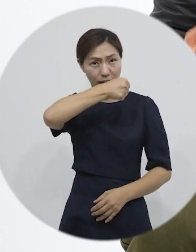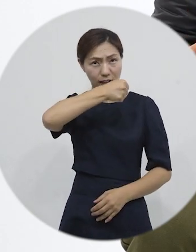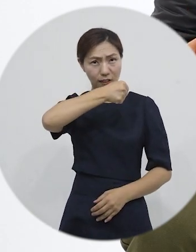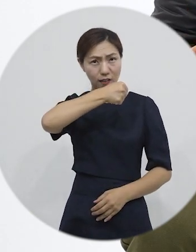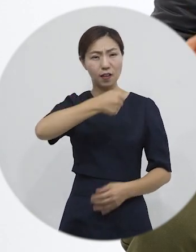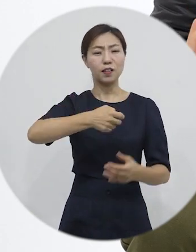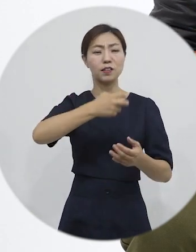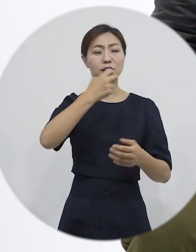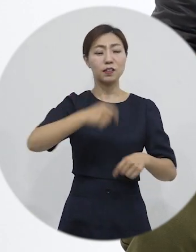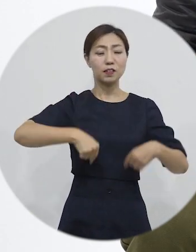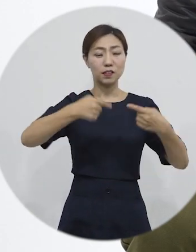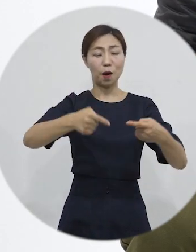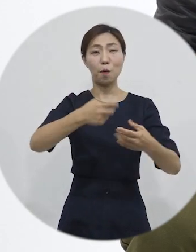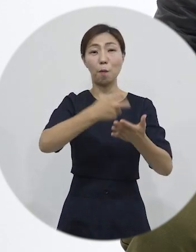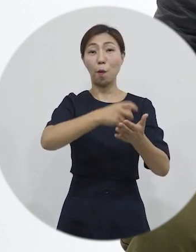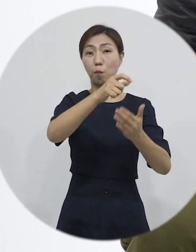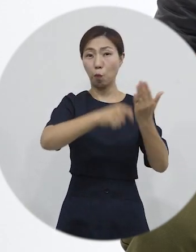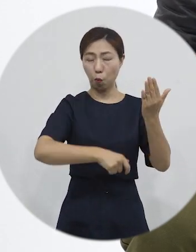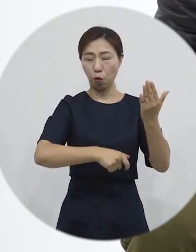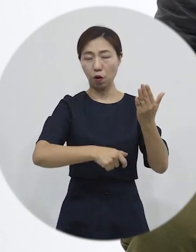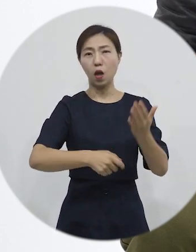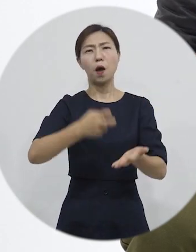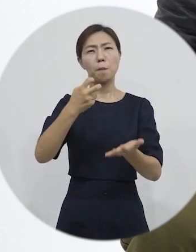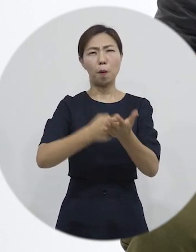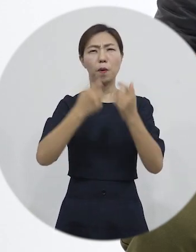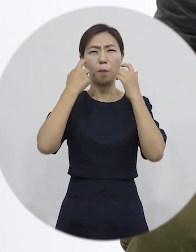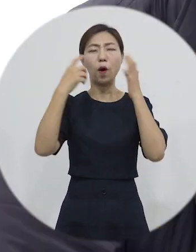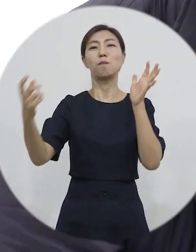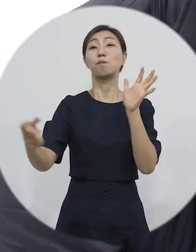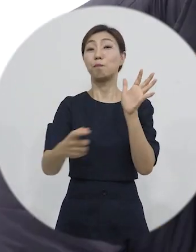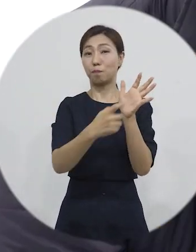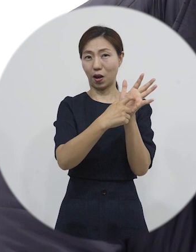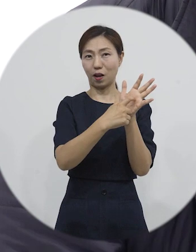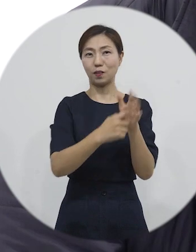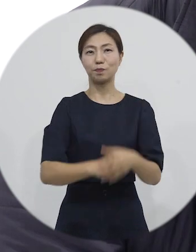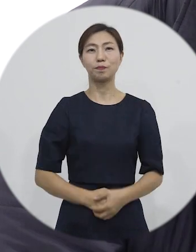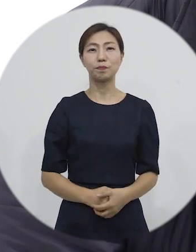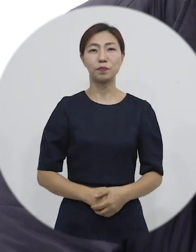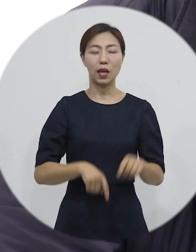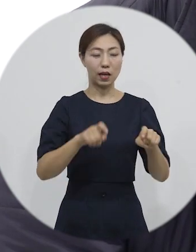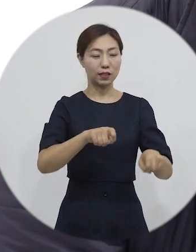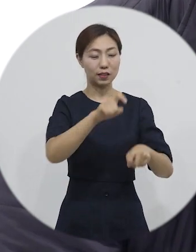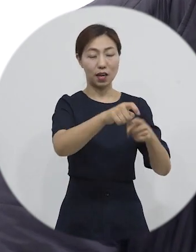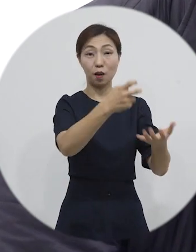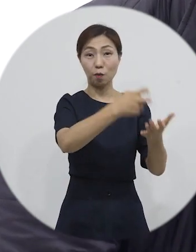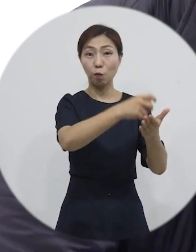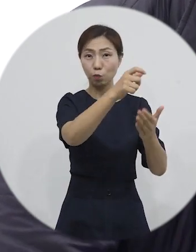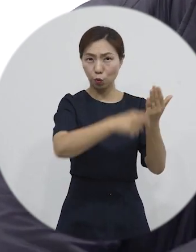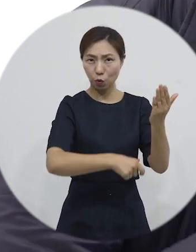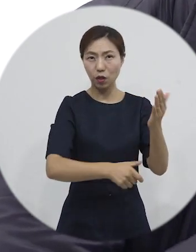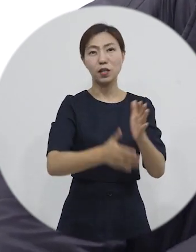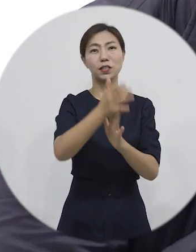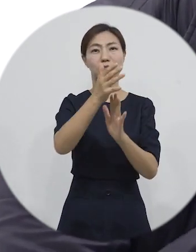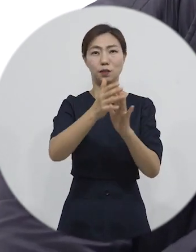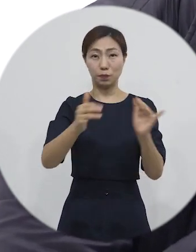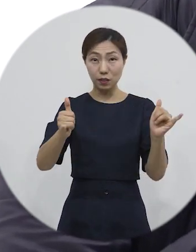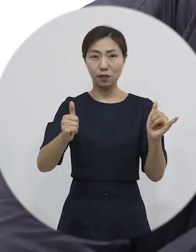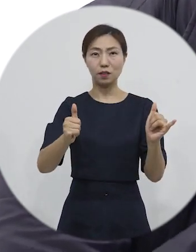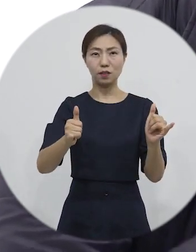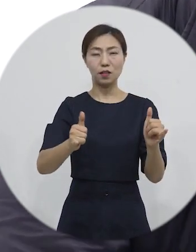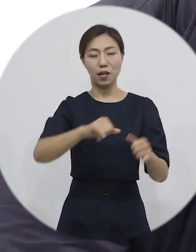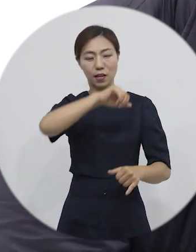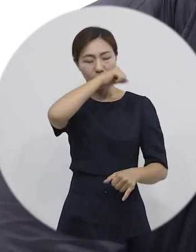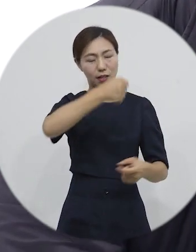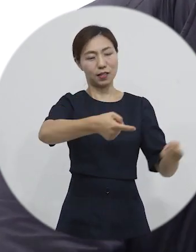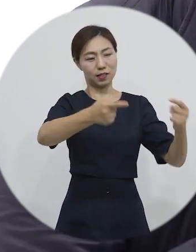명칭과 기능이 정해져 있는 제도다. 이렇게 보시면 됩니다. 그리고 시행령에는 그 주민이 예산 과정에 참여할 수